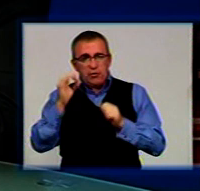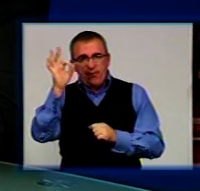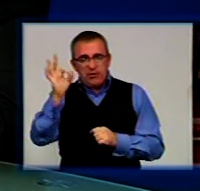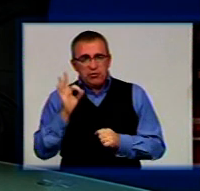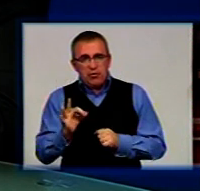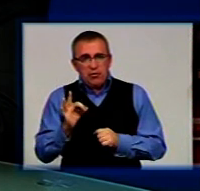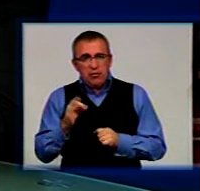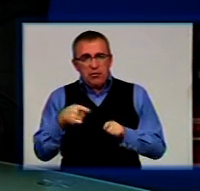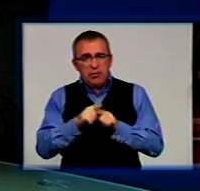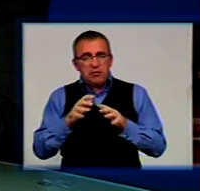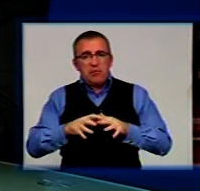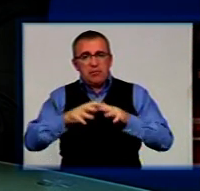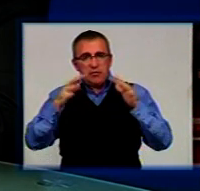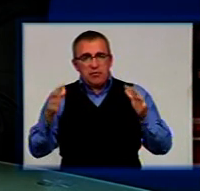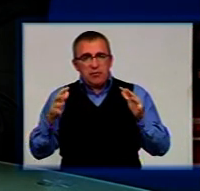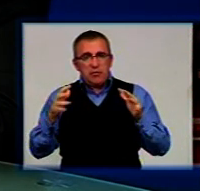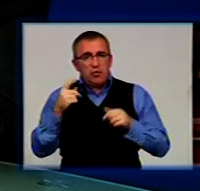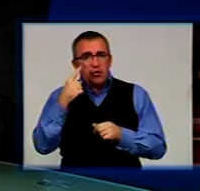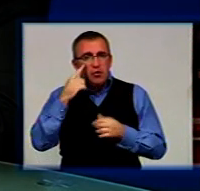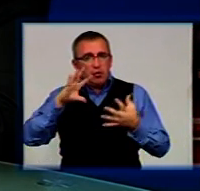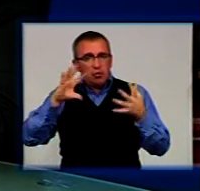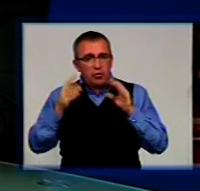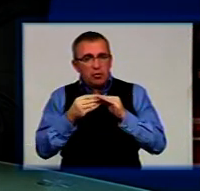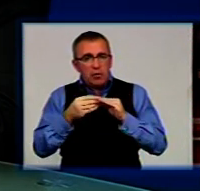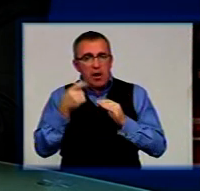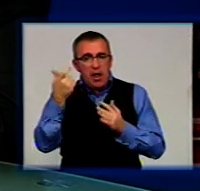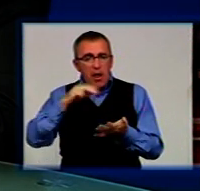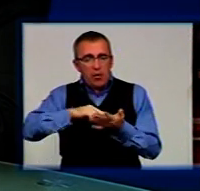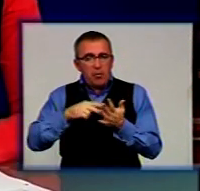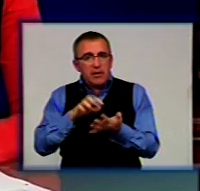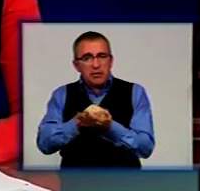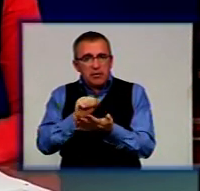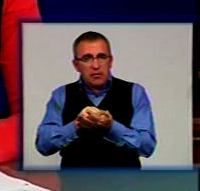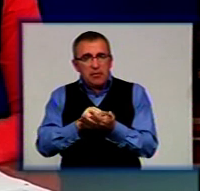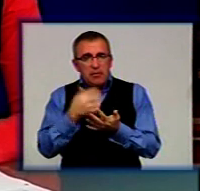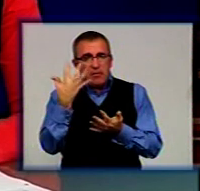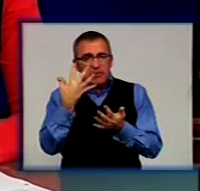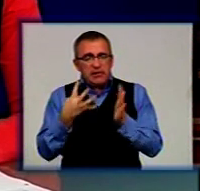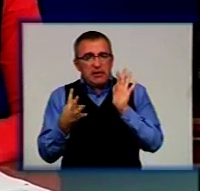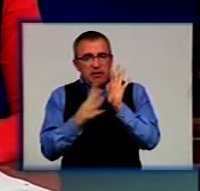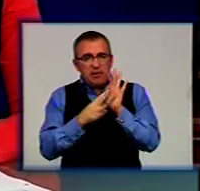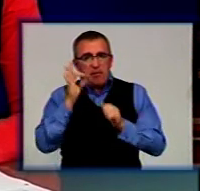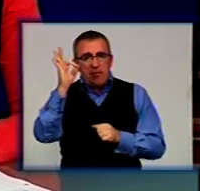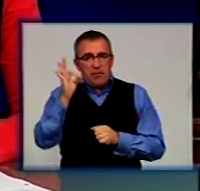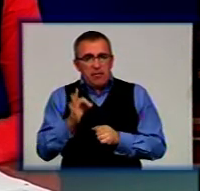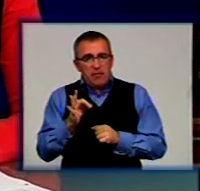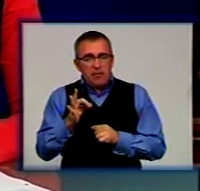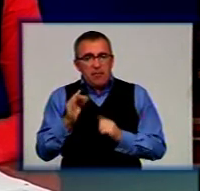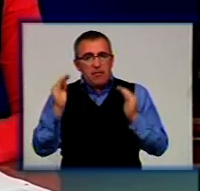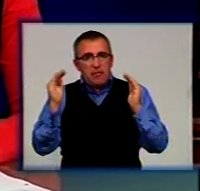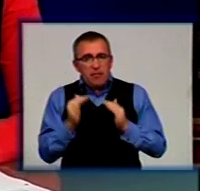64,5%. Це збільшується численность економічно зайнятого населення до 59%. І